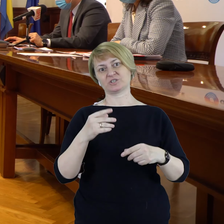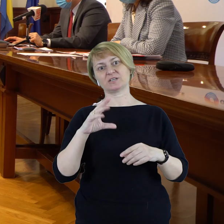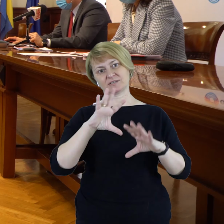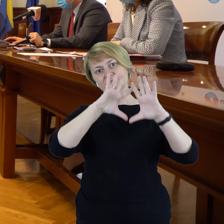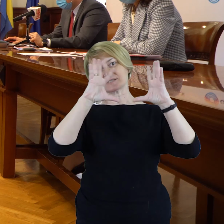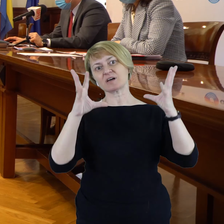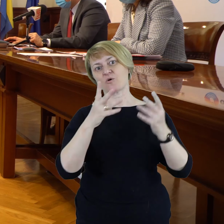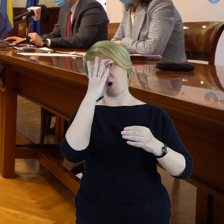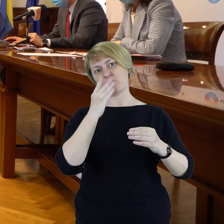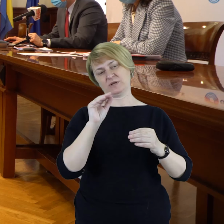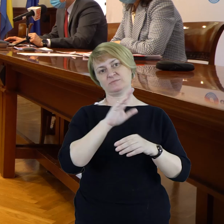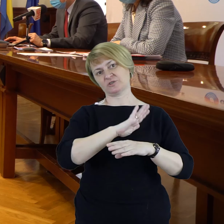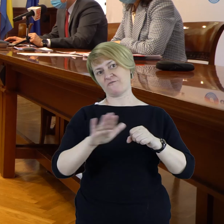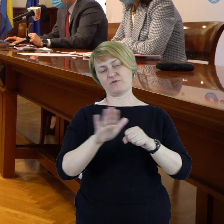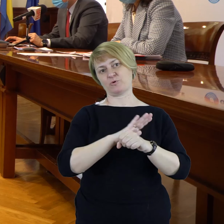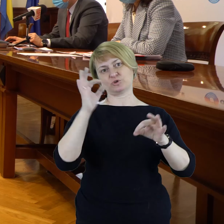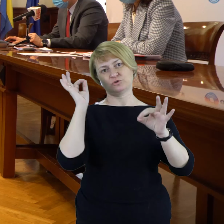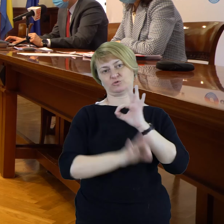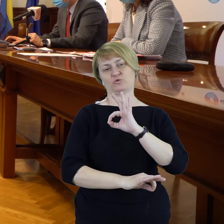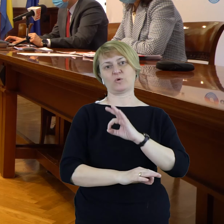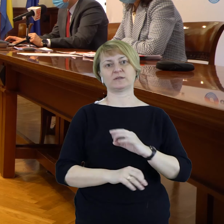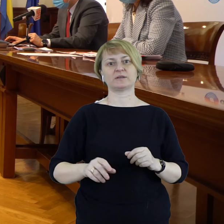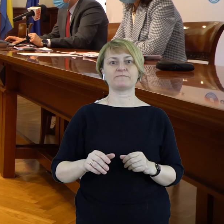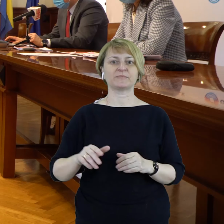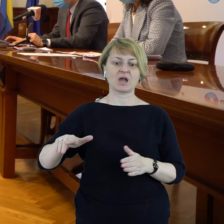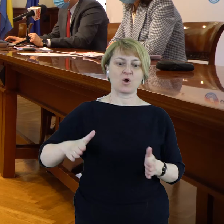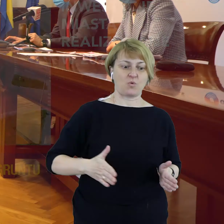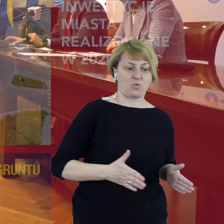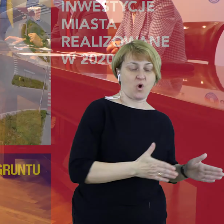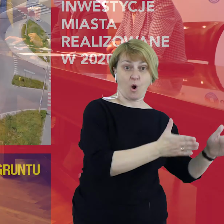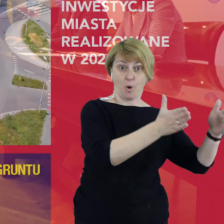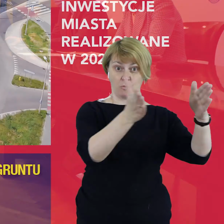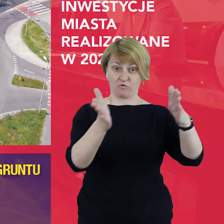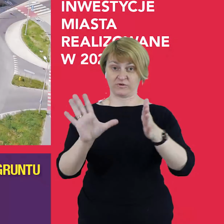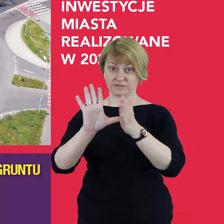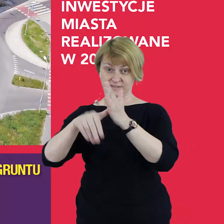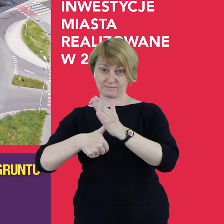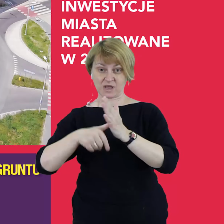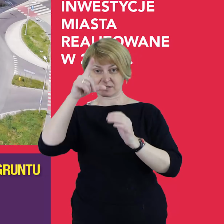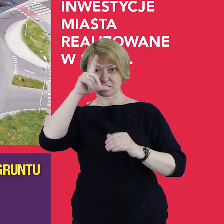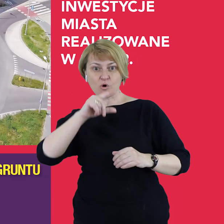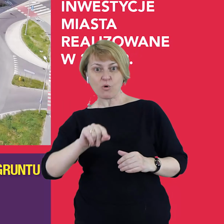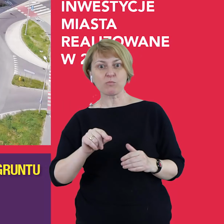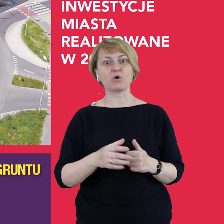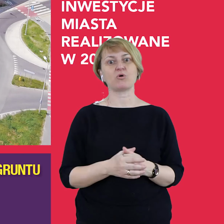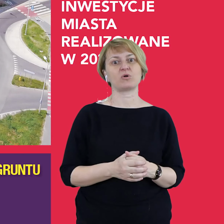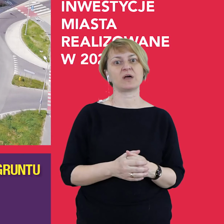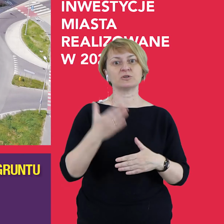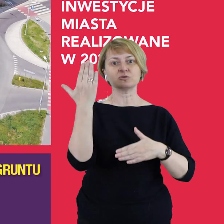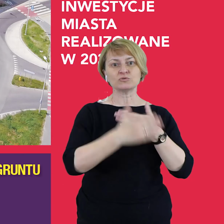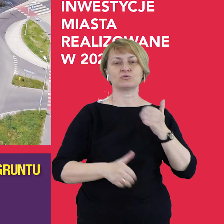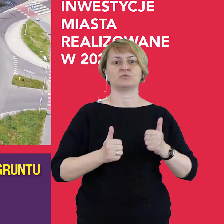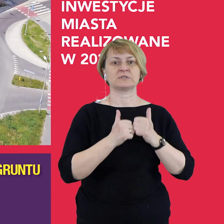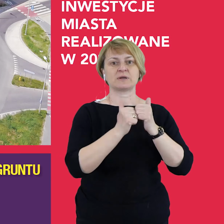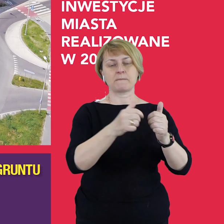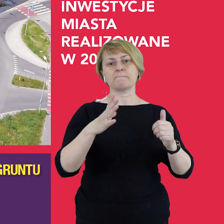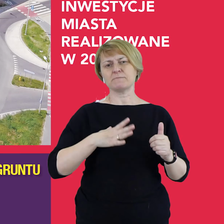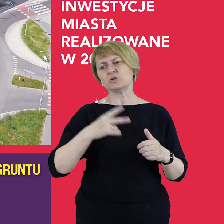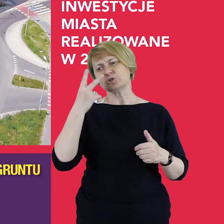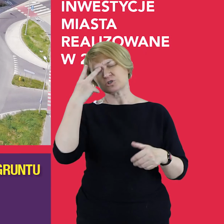dopełni tego obrazu, który w tamtym miejscu planowaliśmy. Obwodnica Opola, dokończenie zadania, jak Państwo